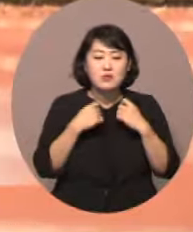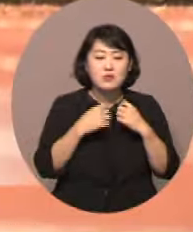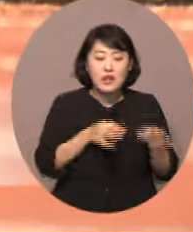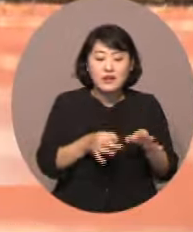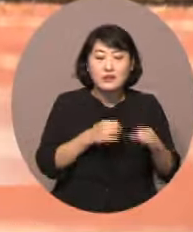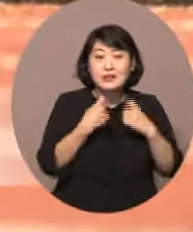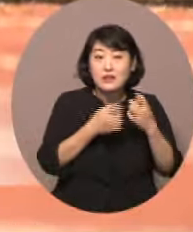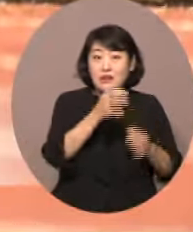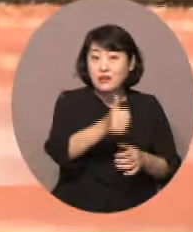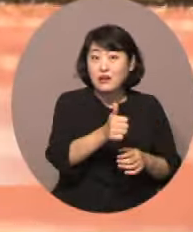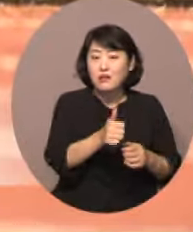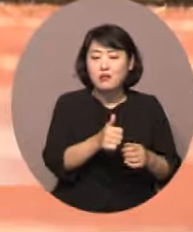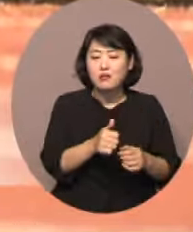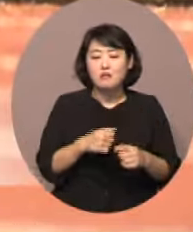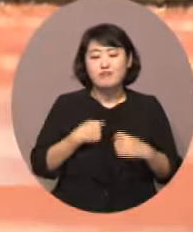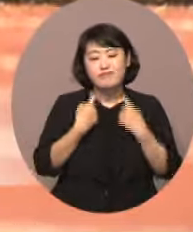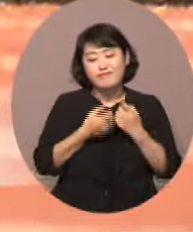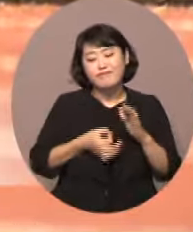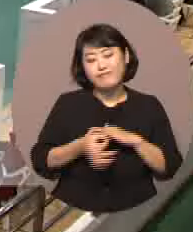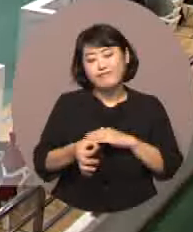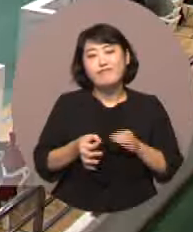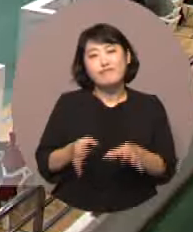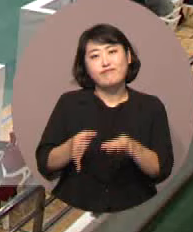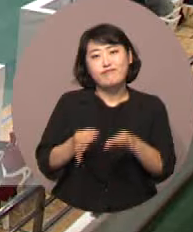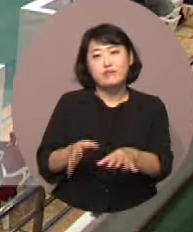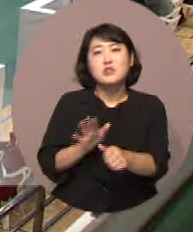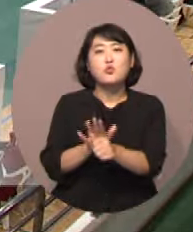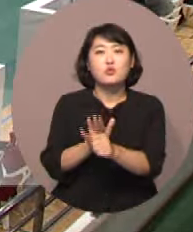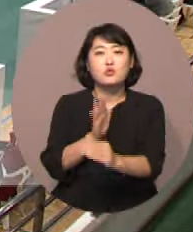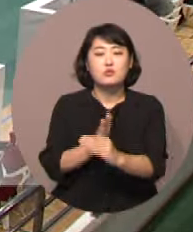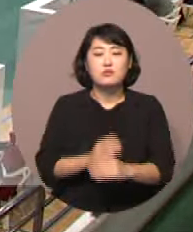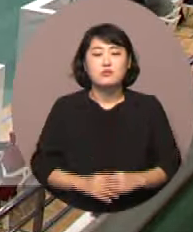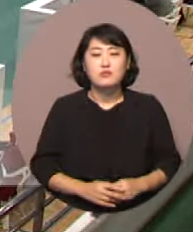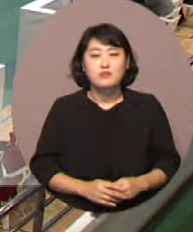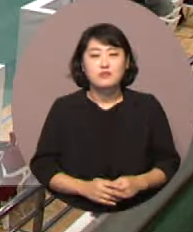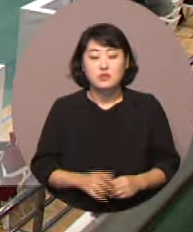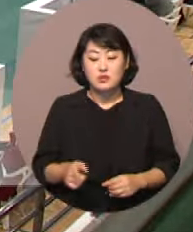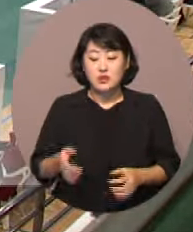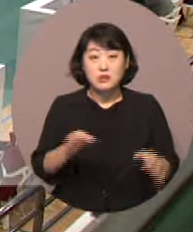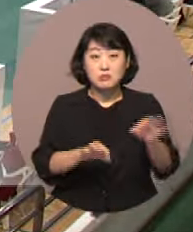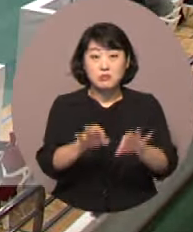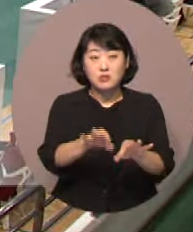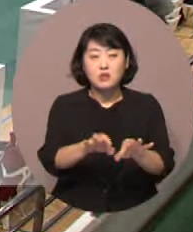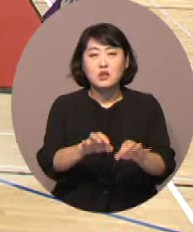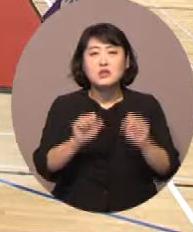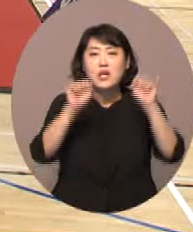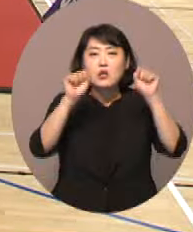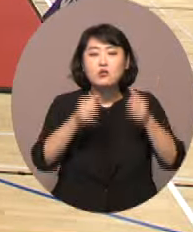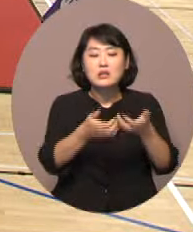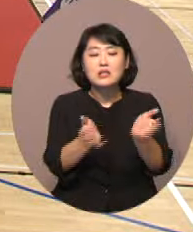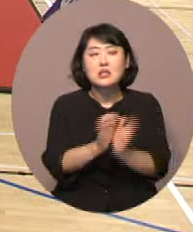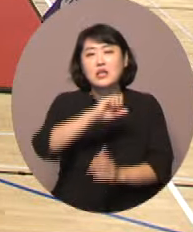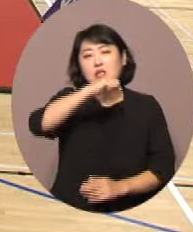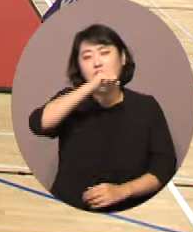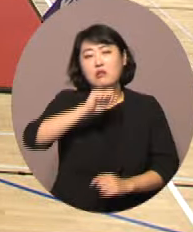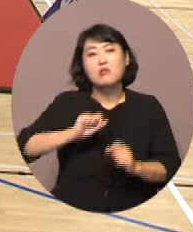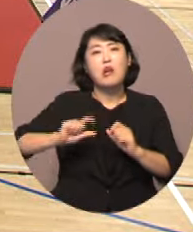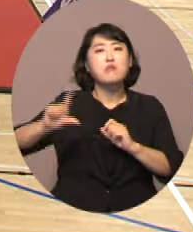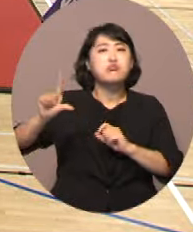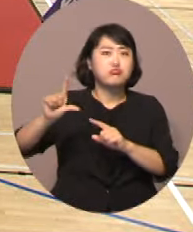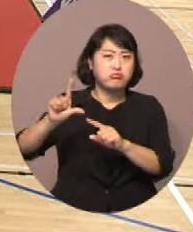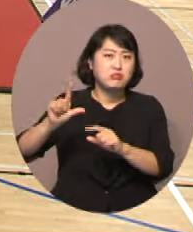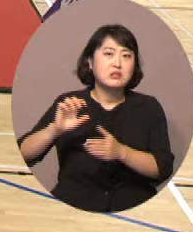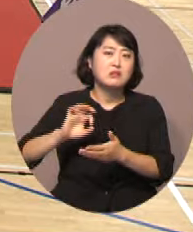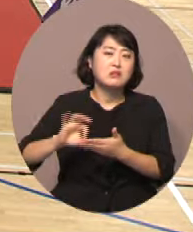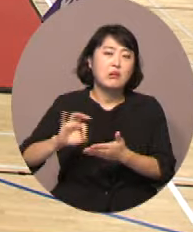출연해 체육 단체의 운영비를 지원하고 있습니다 이렇게 모이는 기부금이 각 체육 단체 예산의 상당 부분을